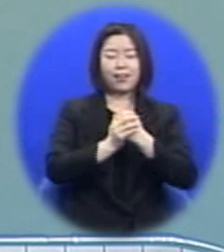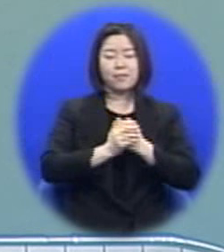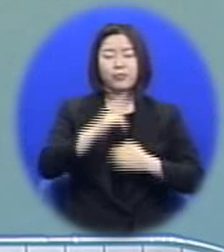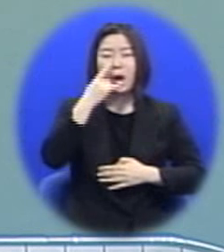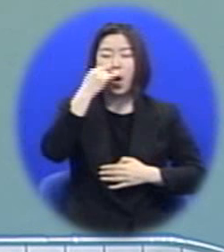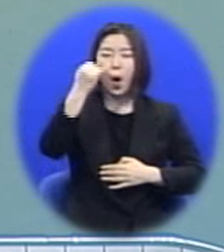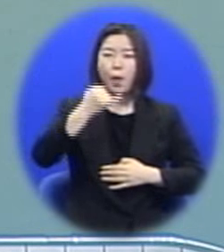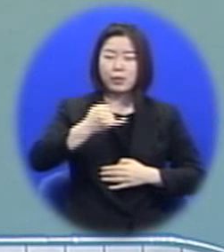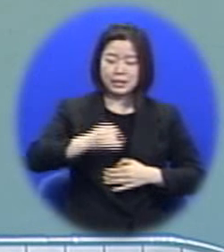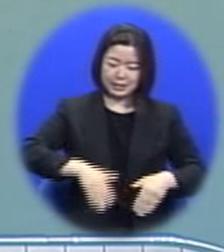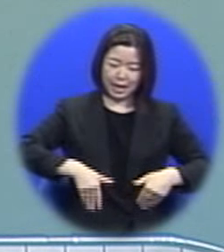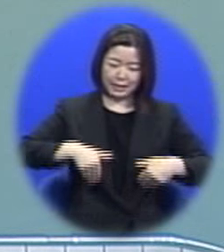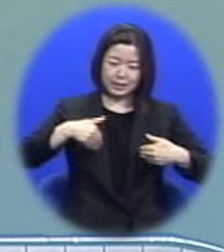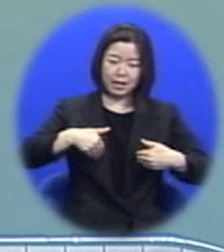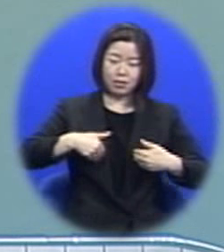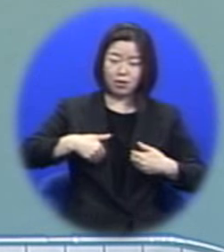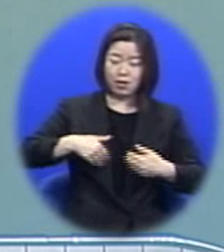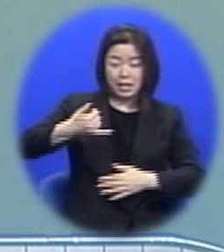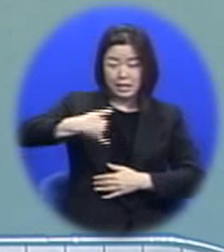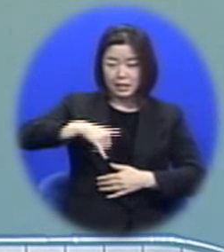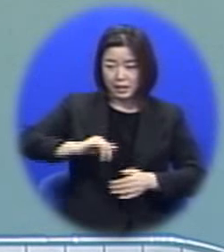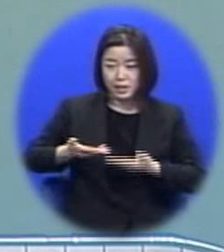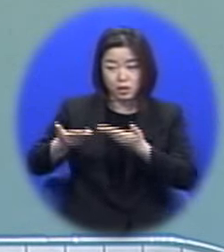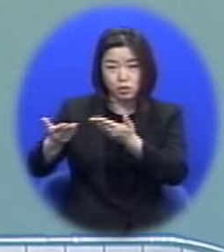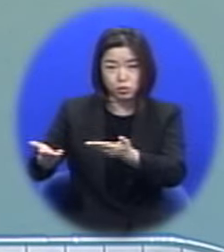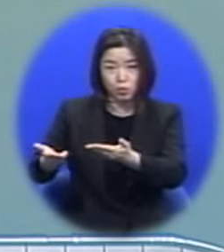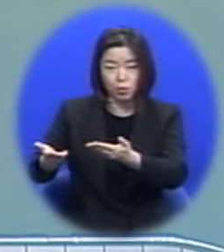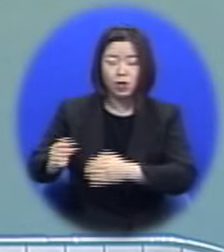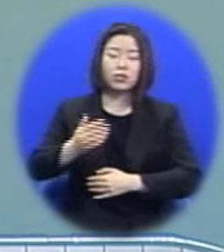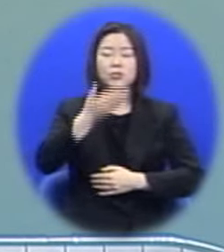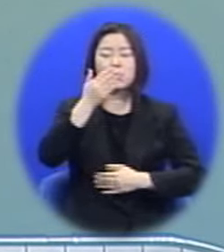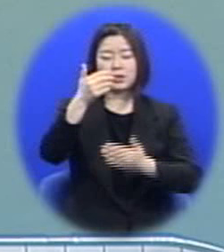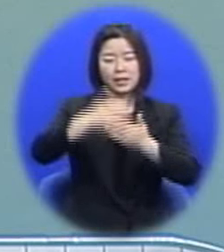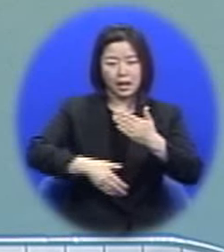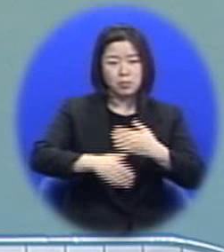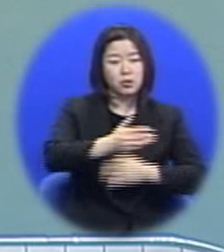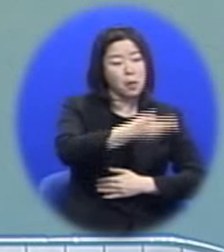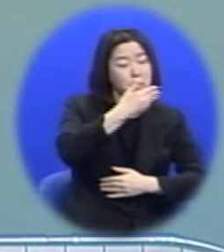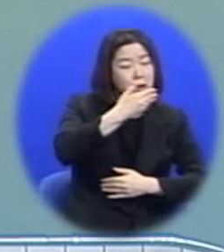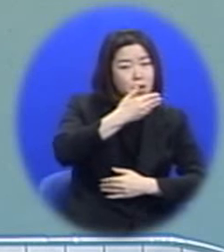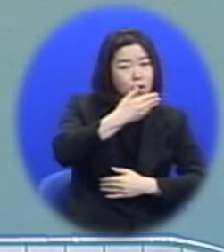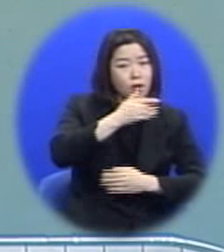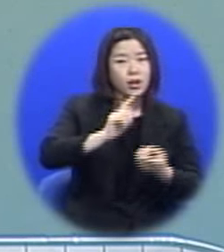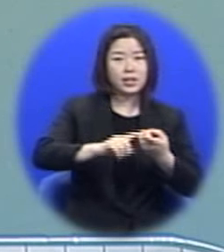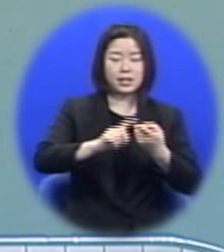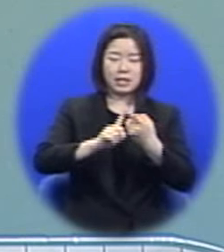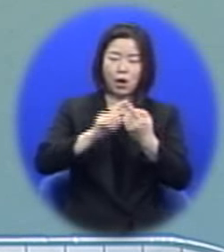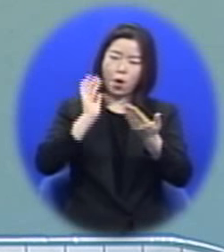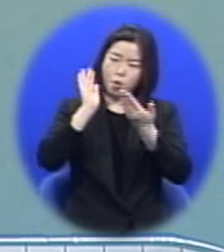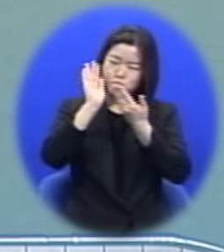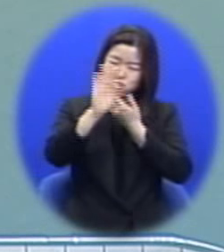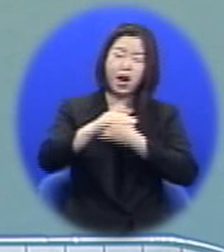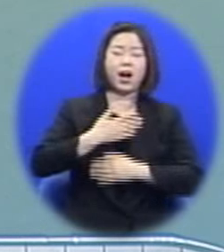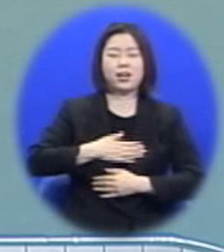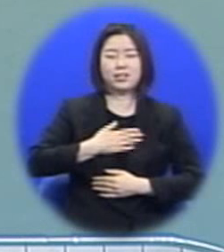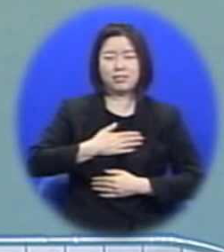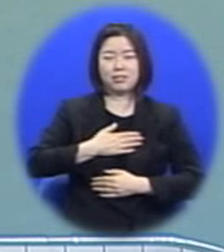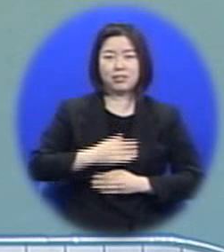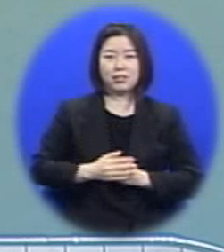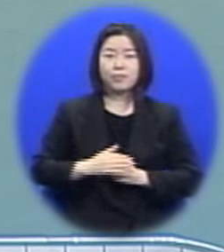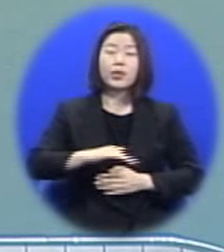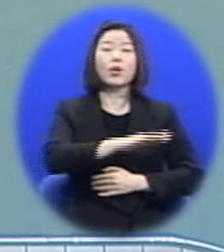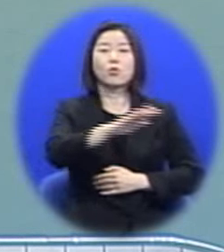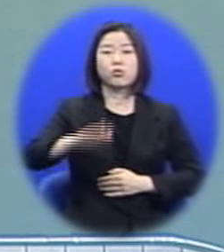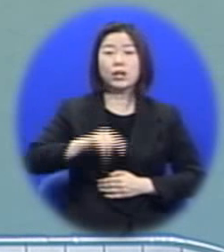것은 자식에게 먹이고 자기는 그 먹다 남은 것을 드시는 것, 그걸 나중에서야 알았다는 거죠.